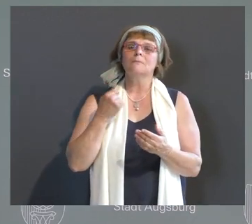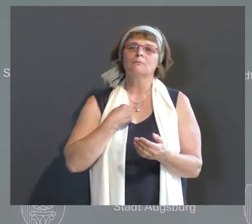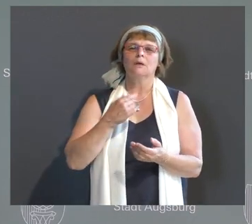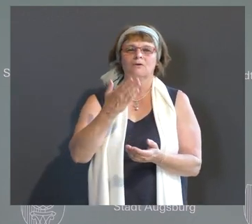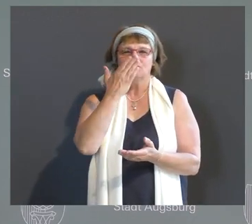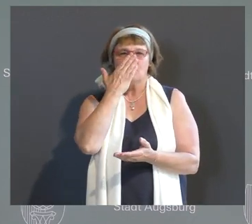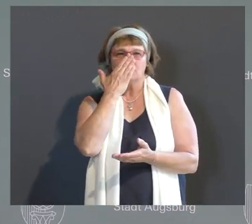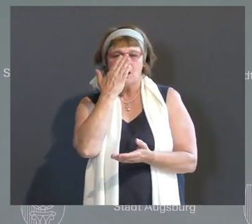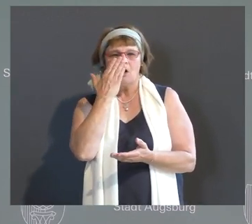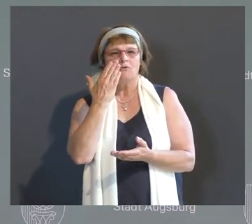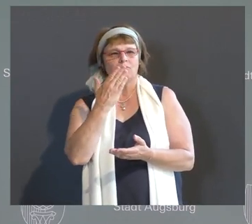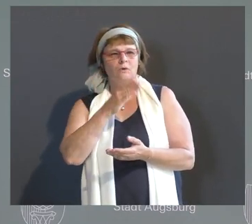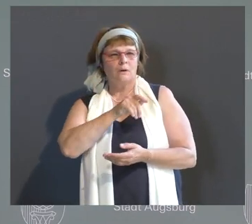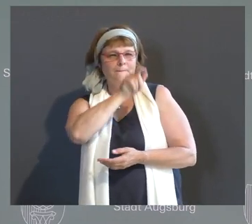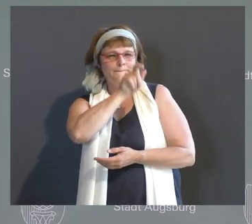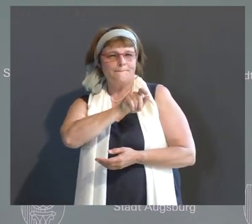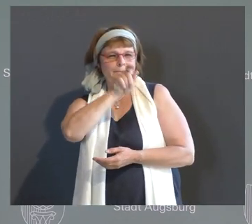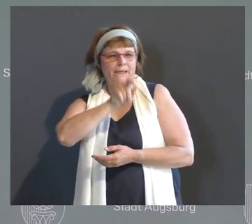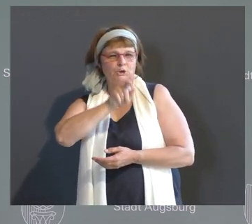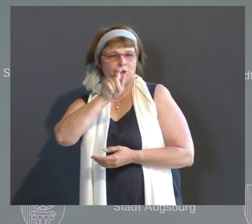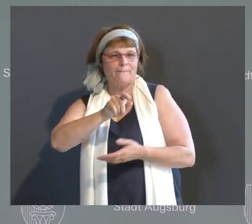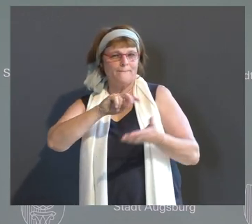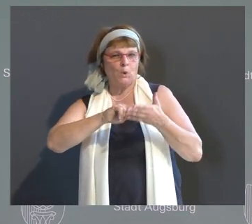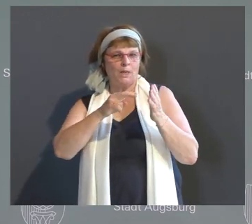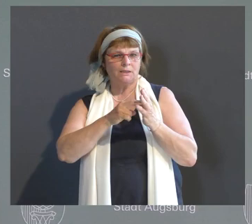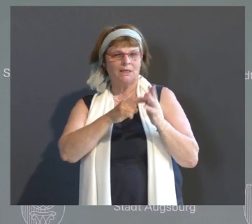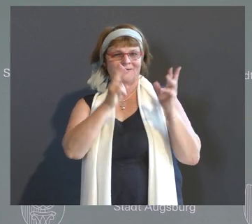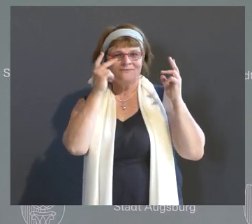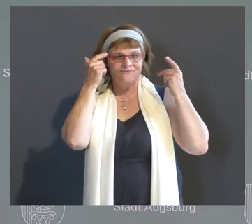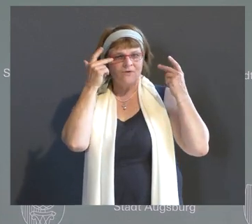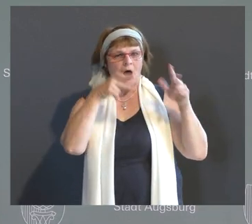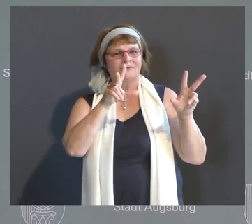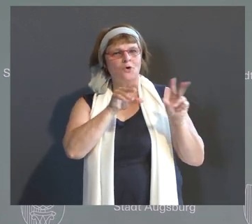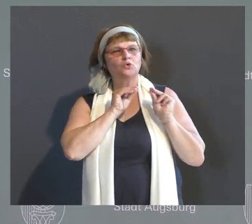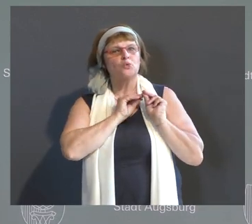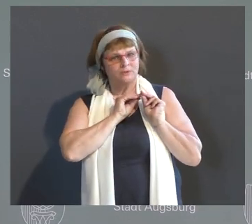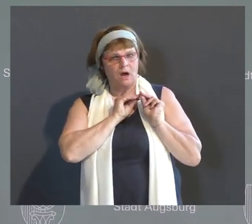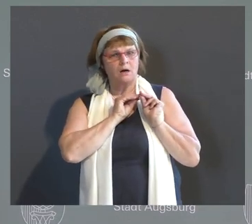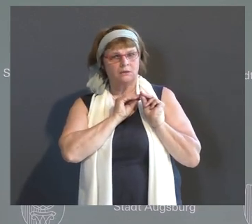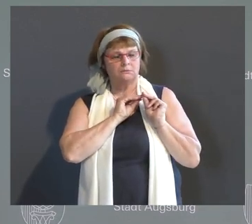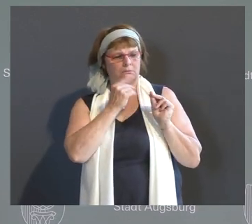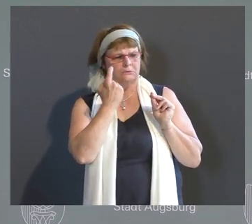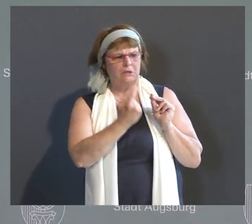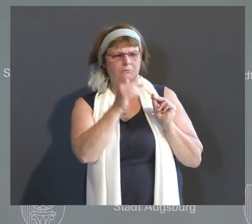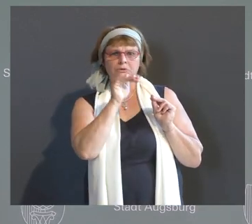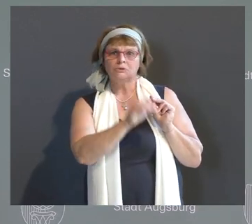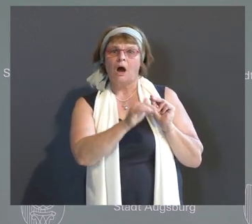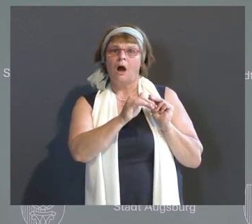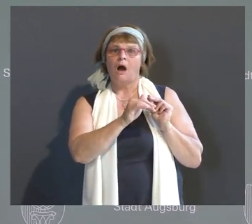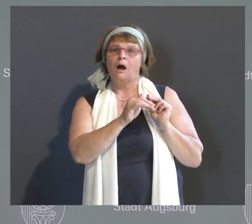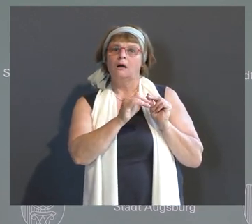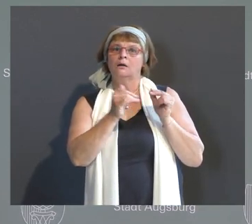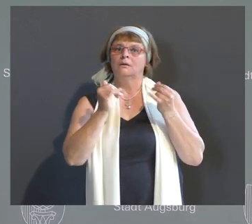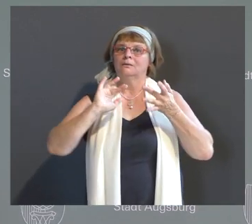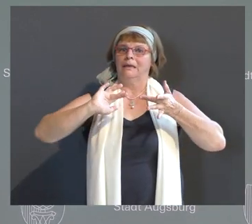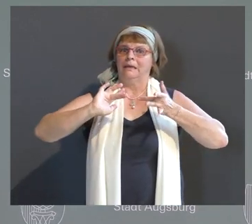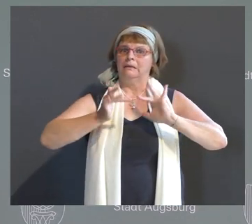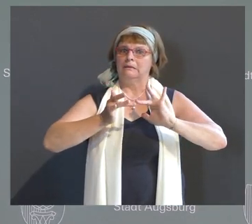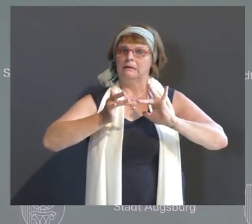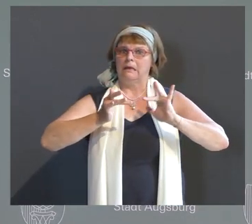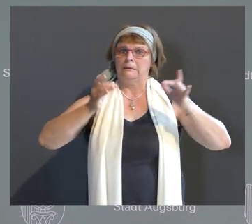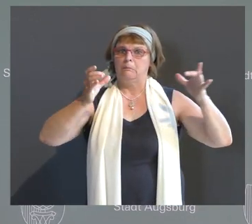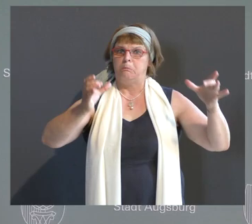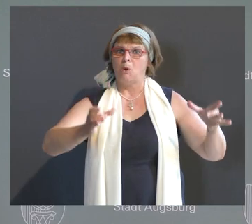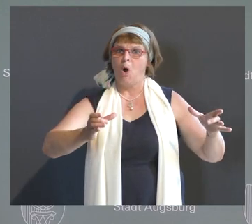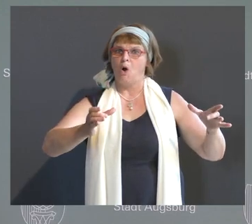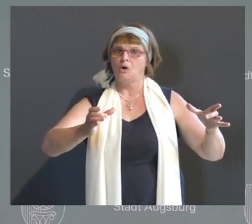politisch Verantwortliche in dieser Stadt und Personen, die mit einem Internetblog sich selbst als Meinungsmacher verstehen, hier